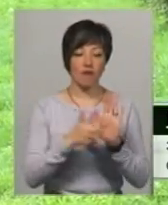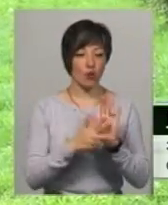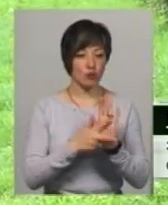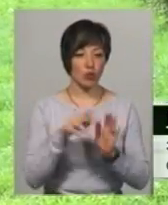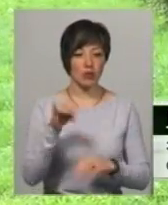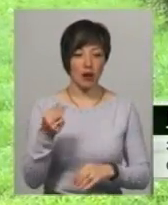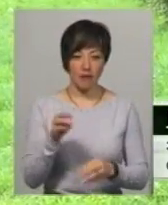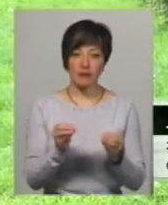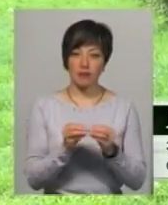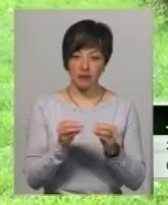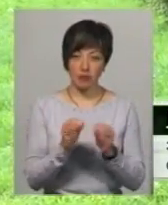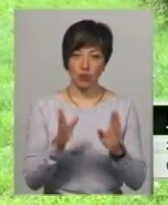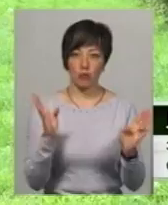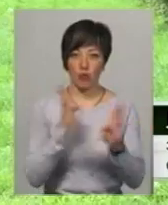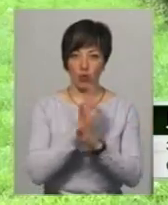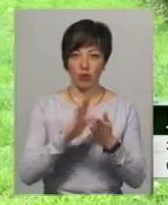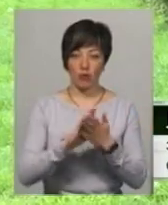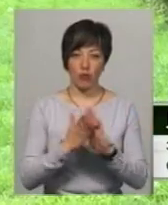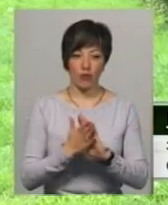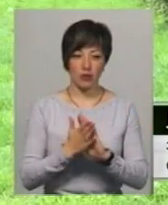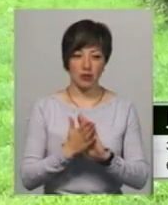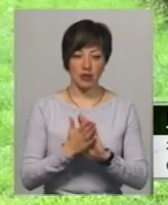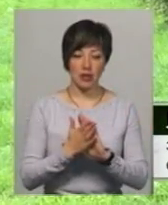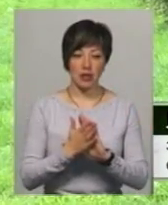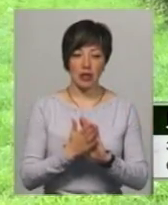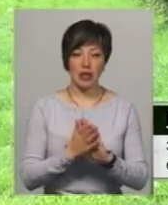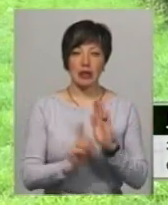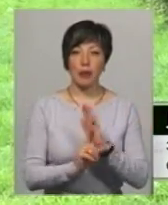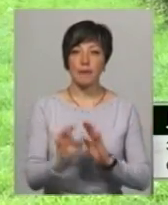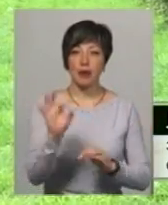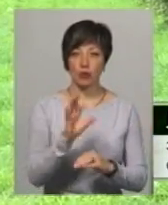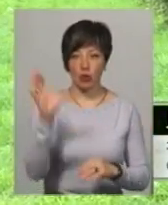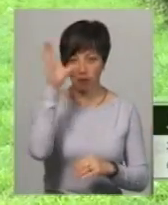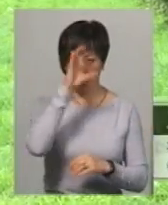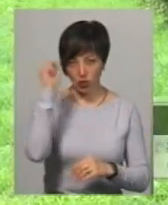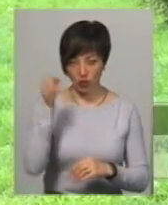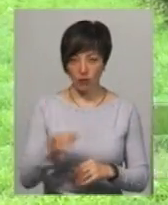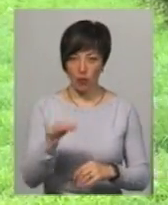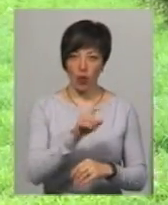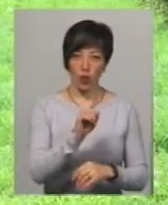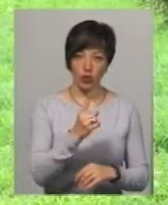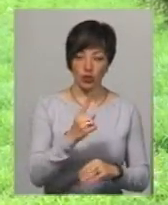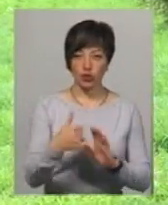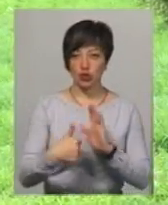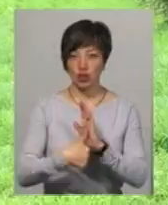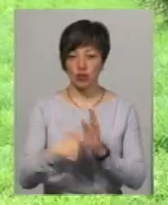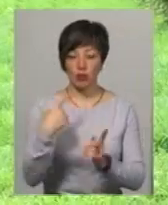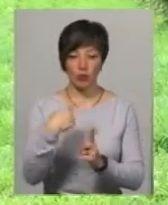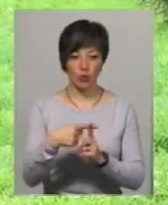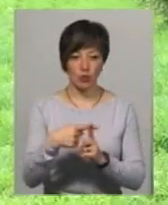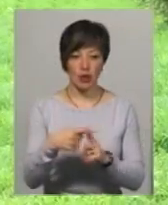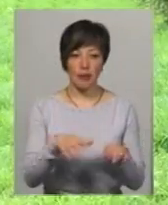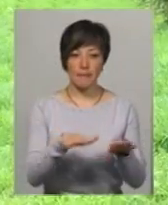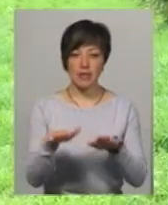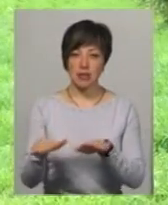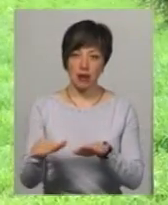травня ще буде формувати погоду нашої області. Температура вночі по області 1,6 з позначкою плюс,